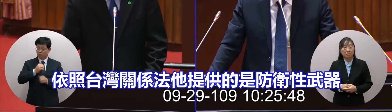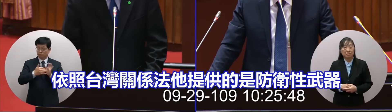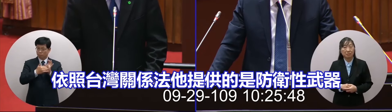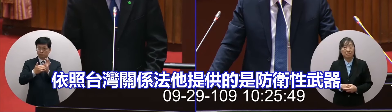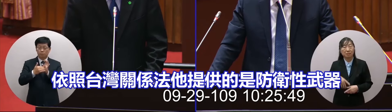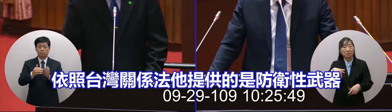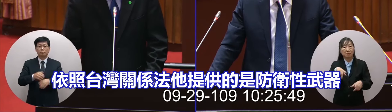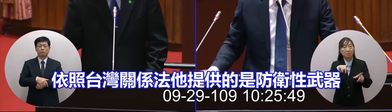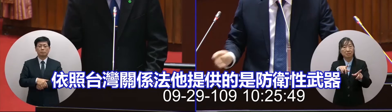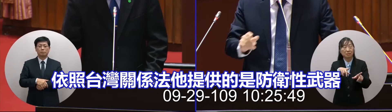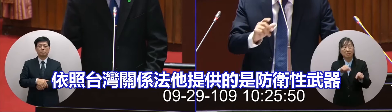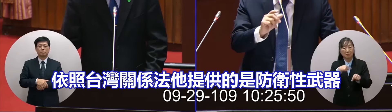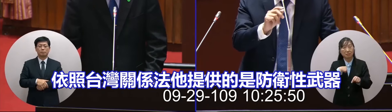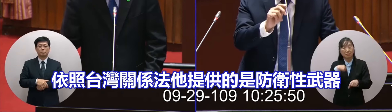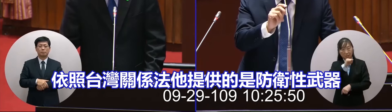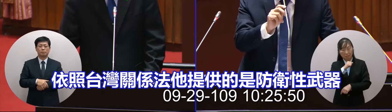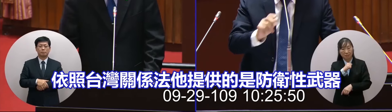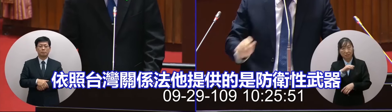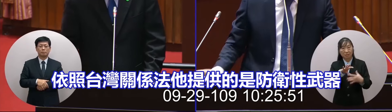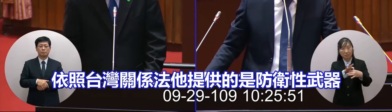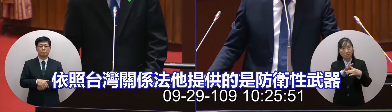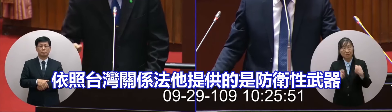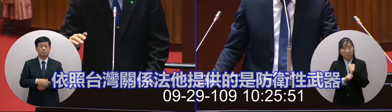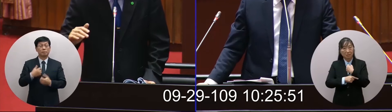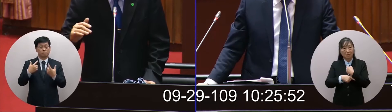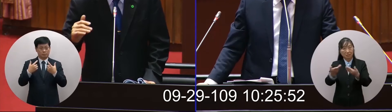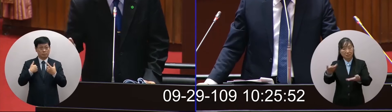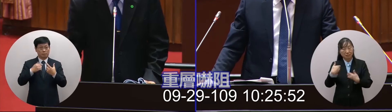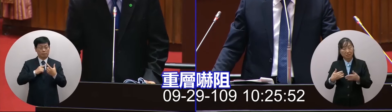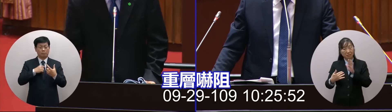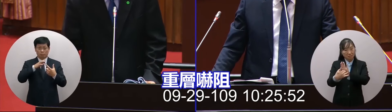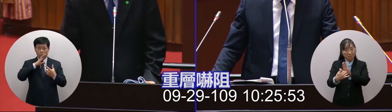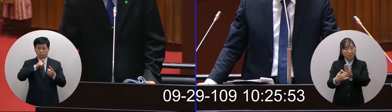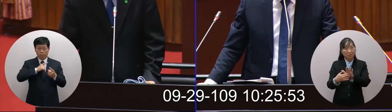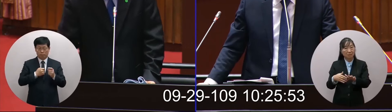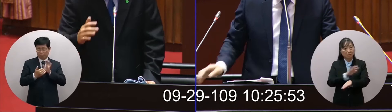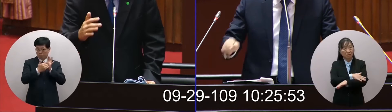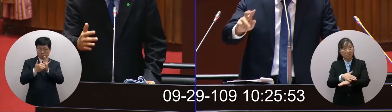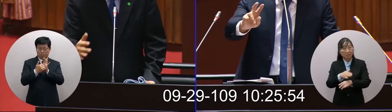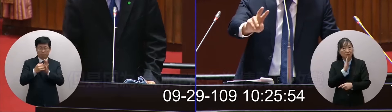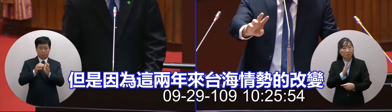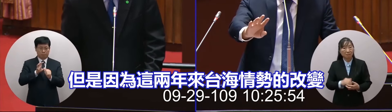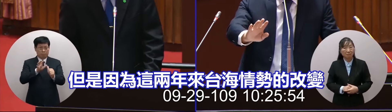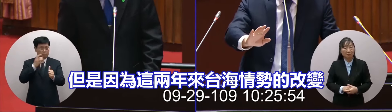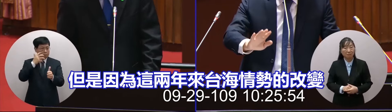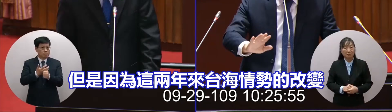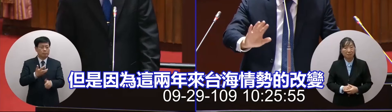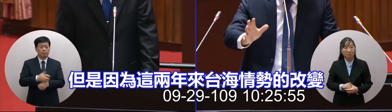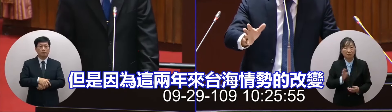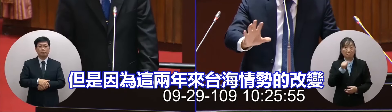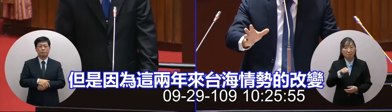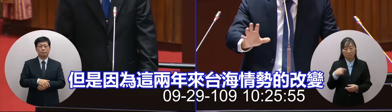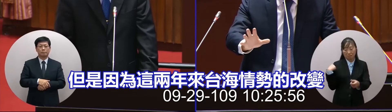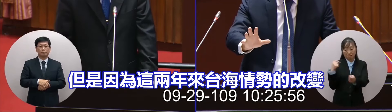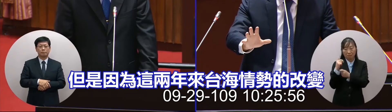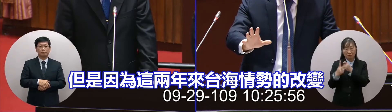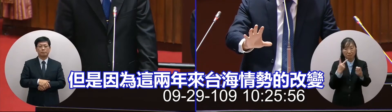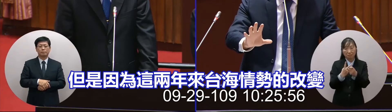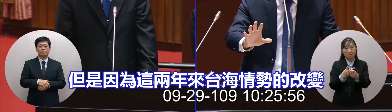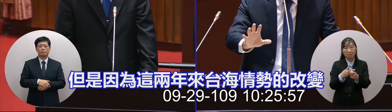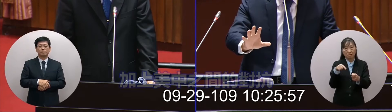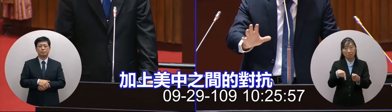卫， 因为依照台湾关系法，它提供是防卫性武器， 我们就是重城贺主。那刚刚委员所讲， 但是因为这两年来台海